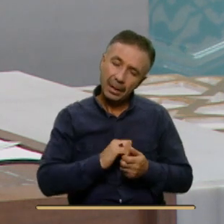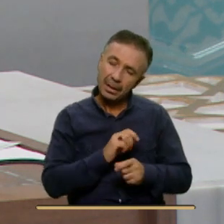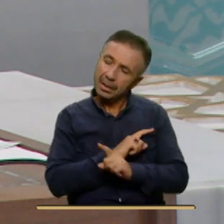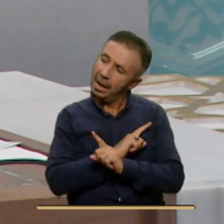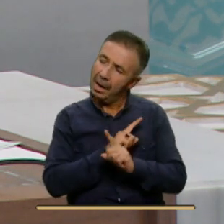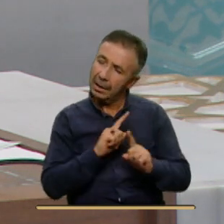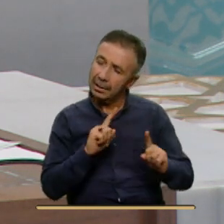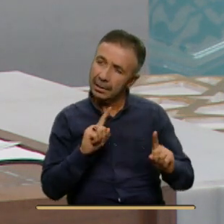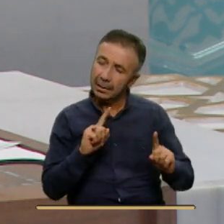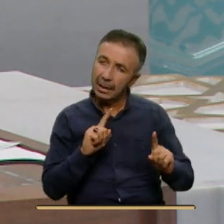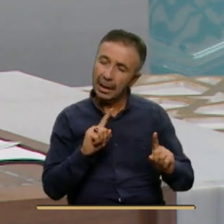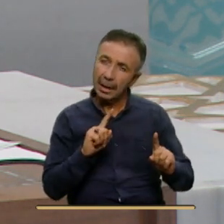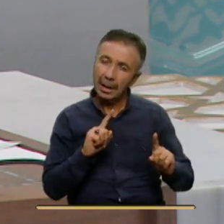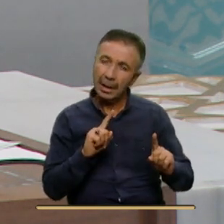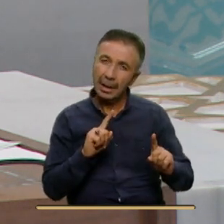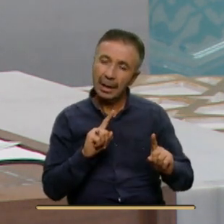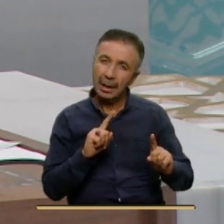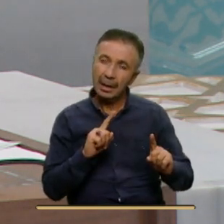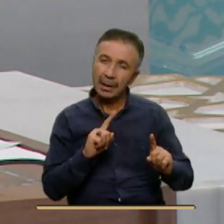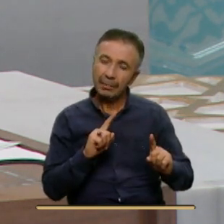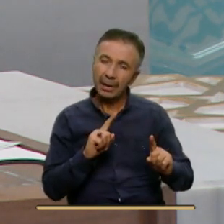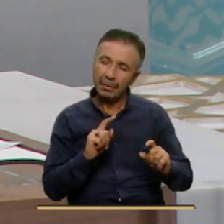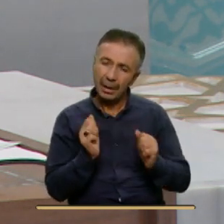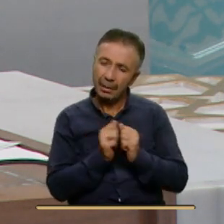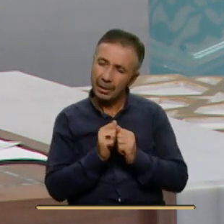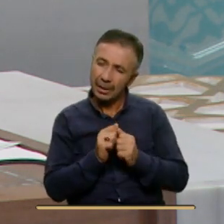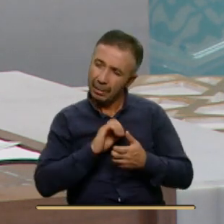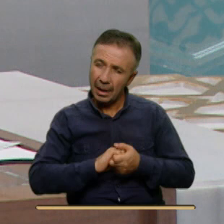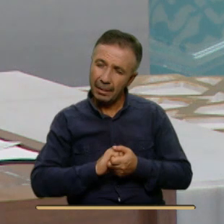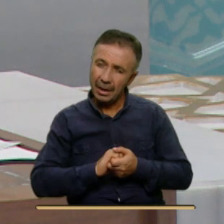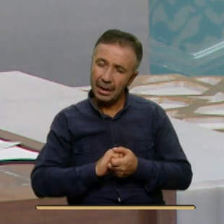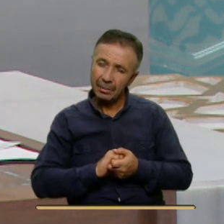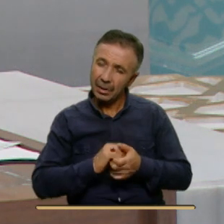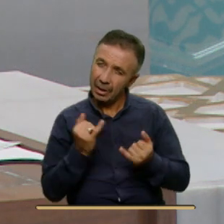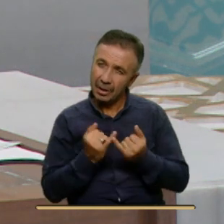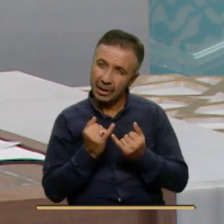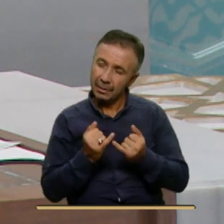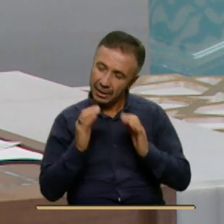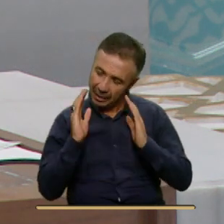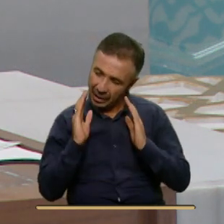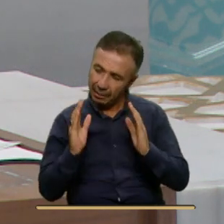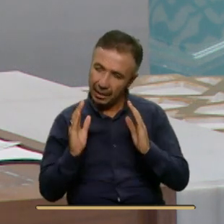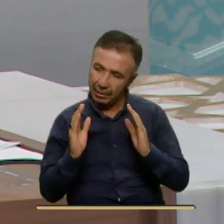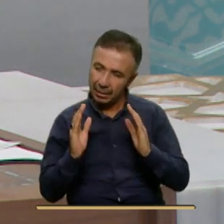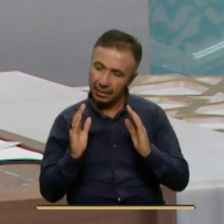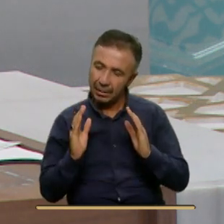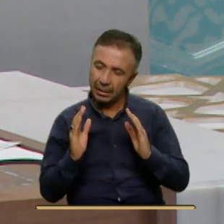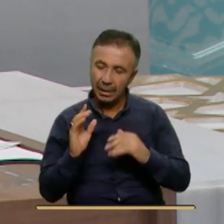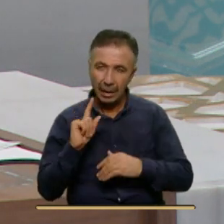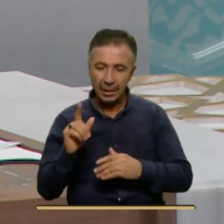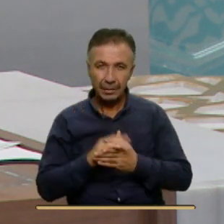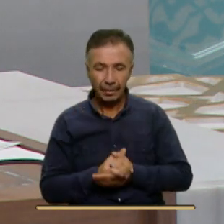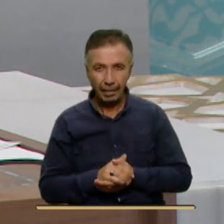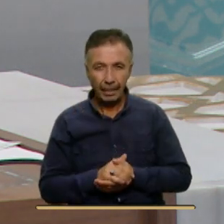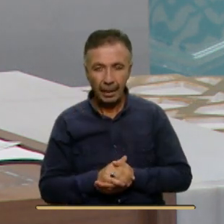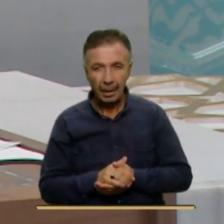ödün vermemeli. Birliğimizi, dirliğimizi, beraberliğimizi sağlamlaştıracak en temel hususlar